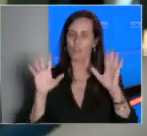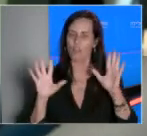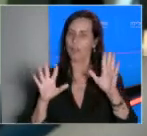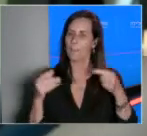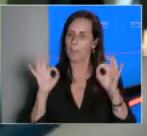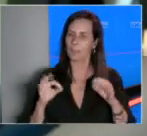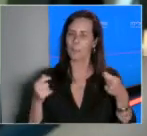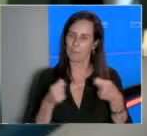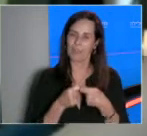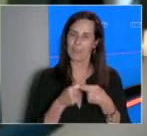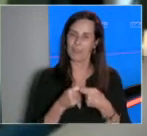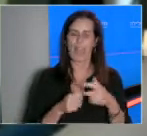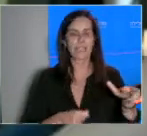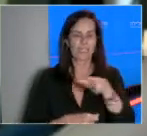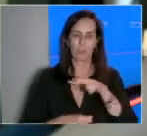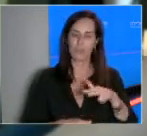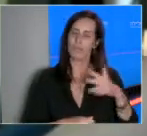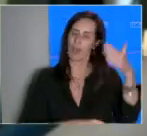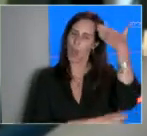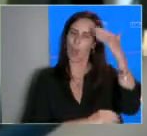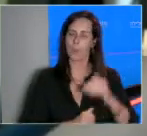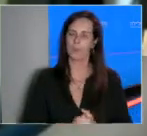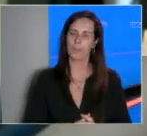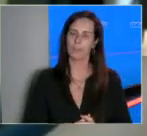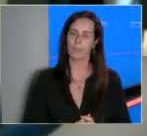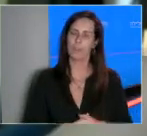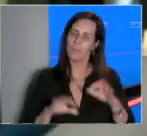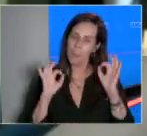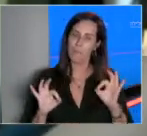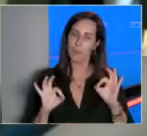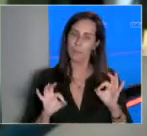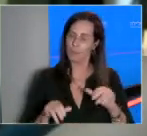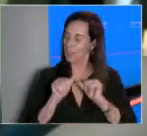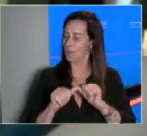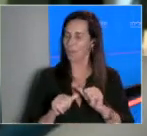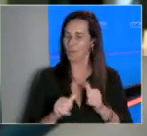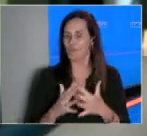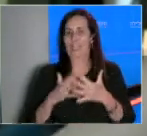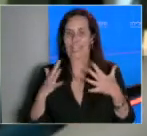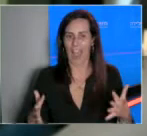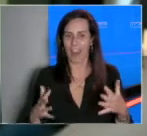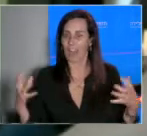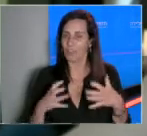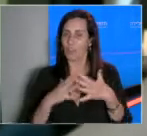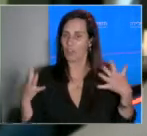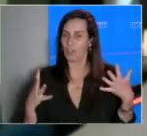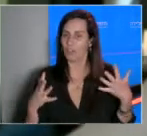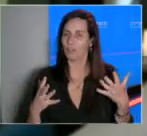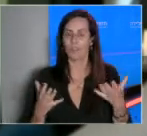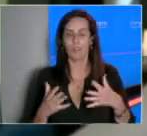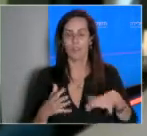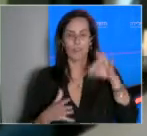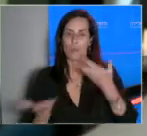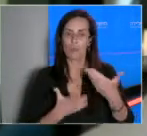גם באמת ברמה הציבורית והלאומית, ובאמת שיתמחו בנו, שנגדל, שחברות גדולות ייקחו את